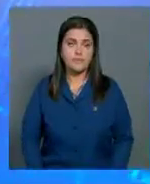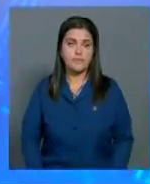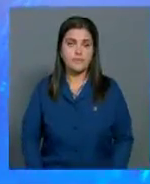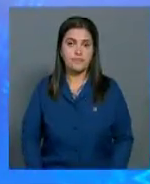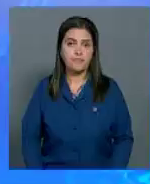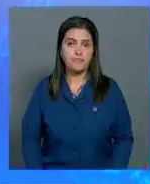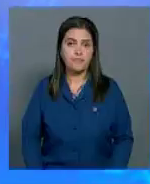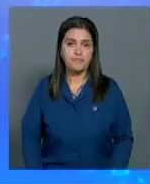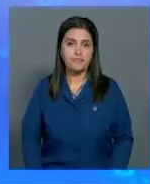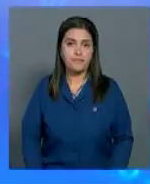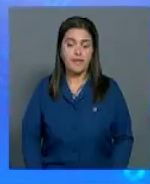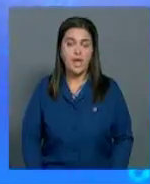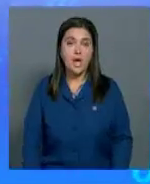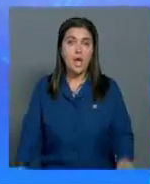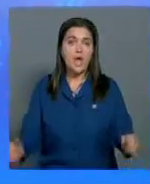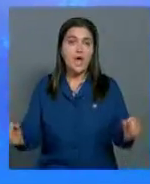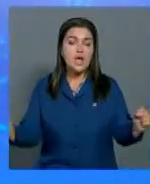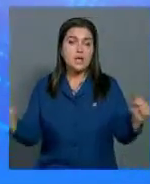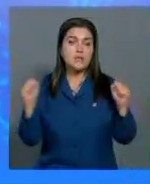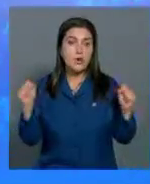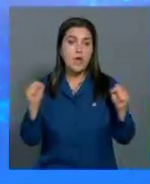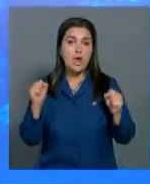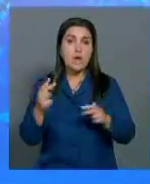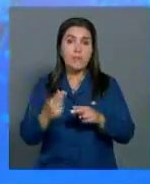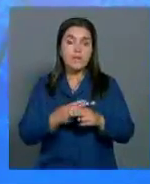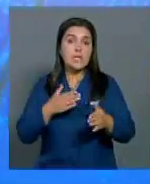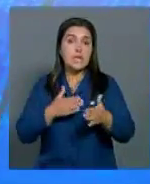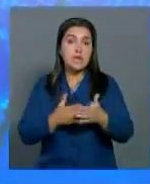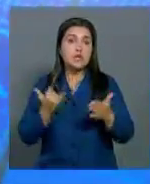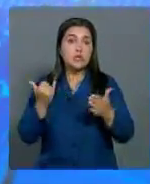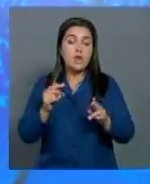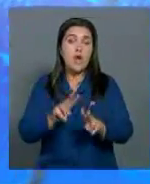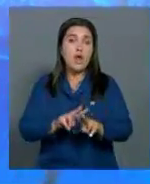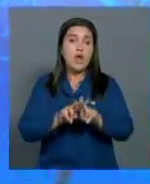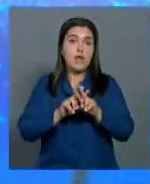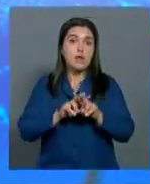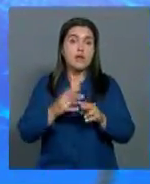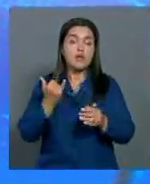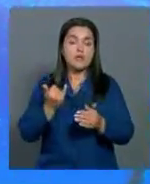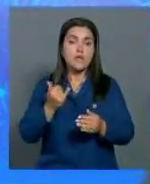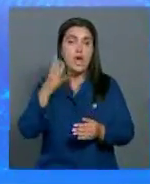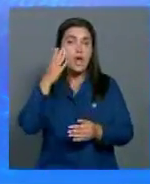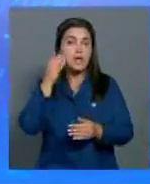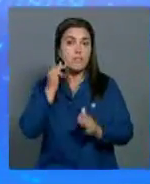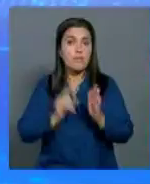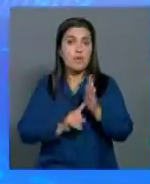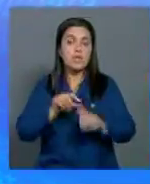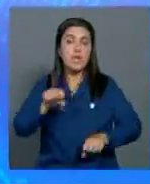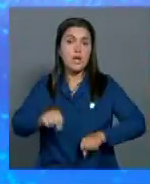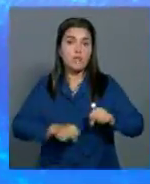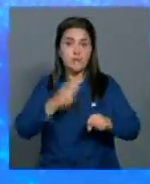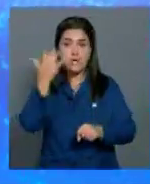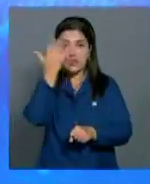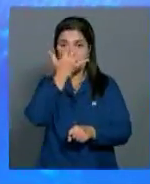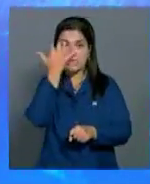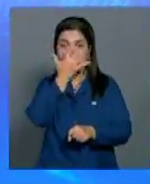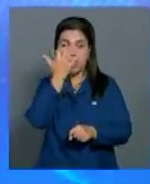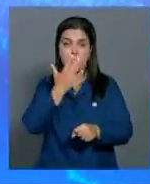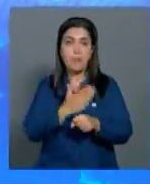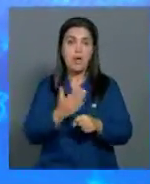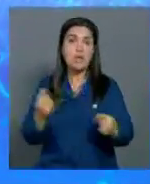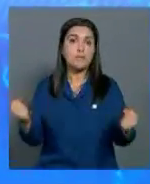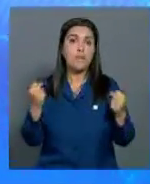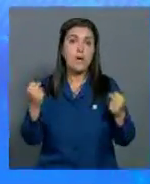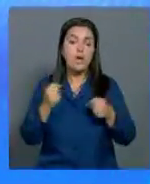Спорт без границ. Под такой эгидой сегодня в Алматы стартовал первый международный веломарафон с участием слабовидящих и незрячих